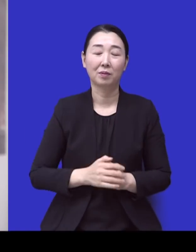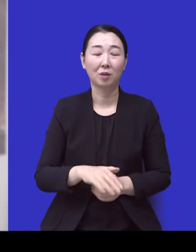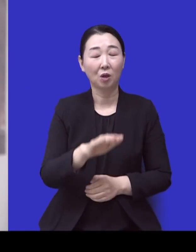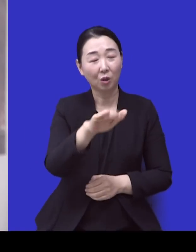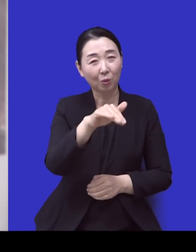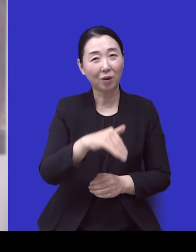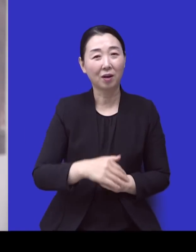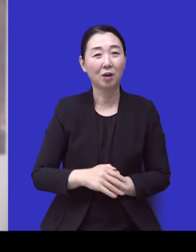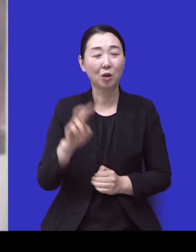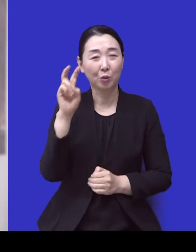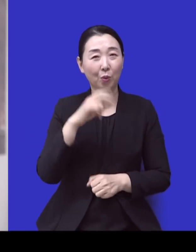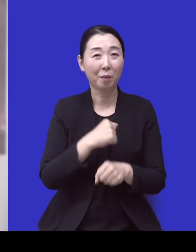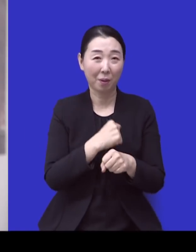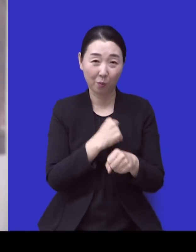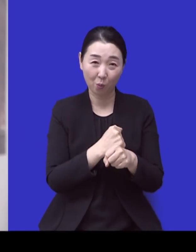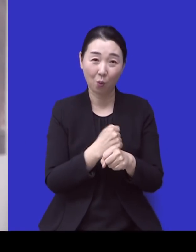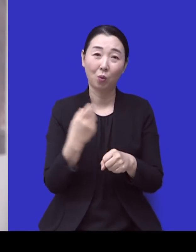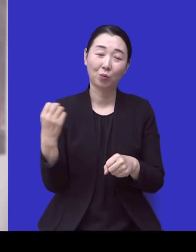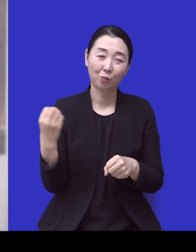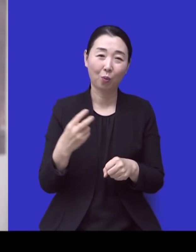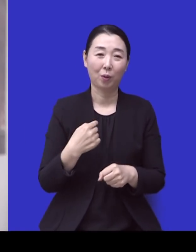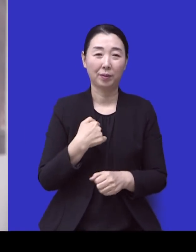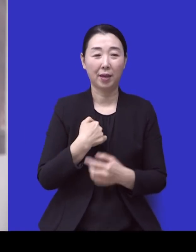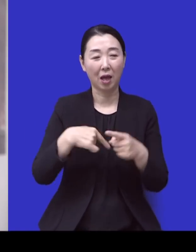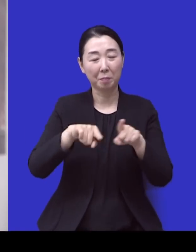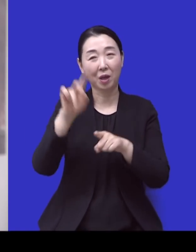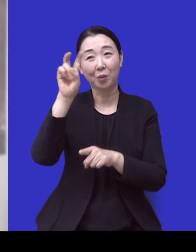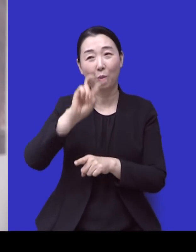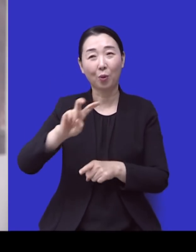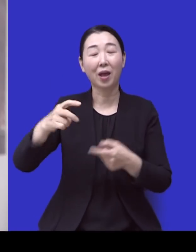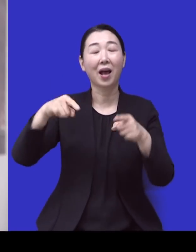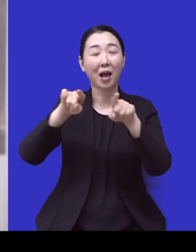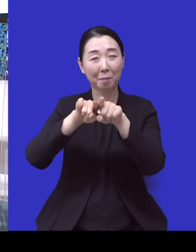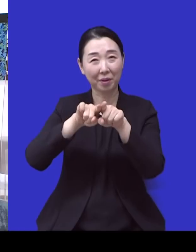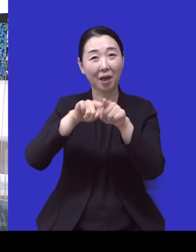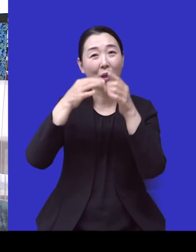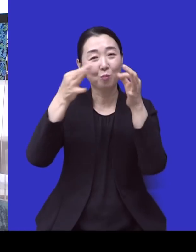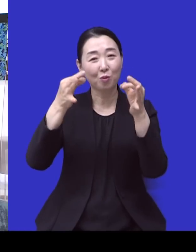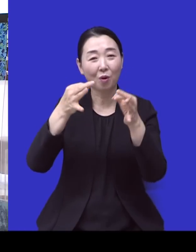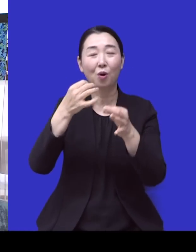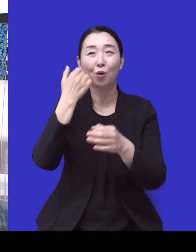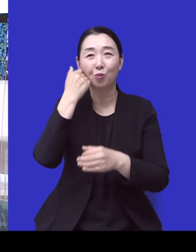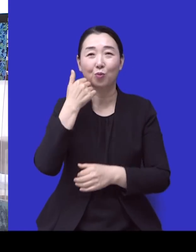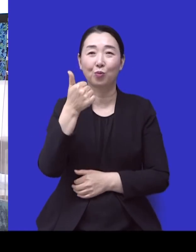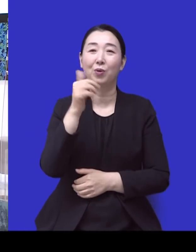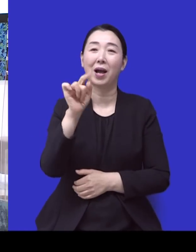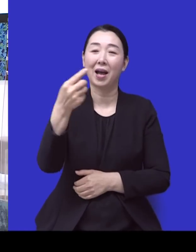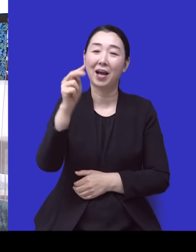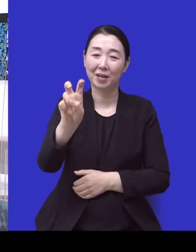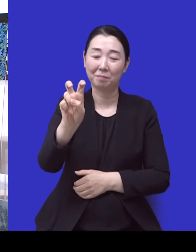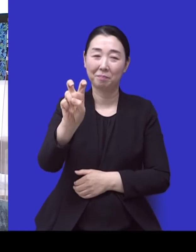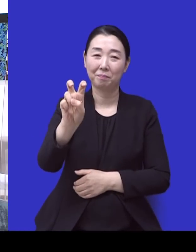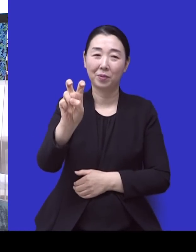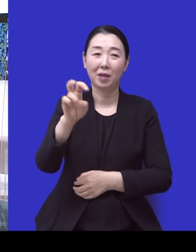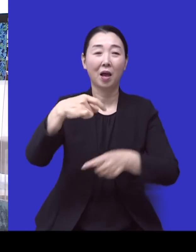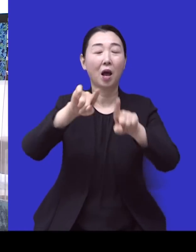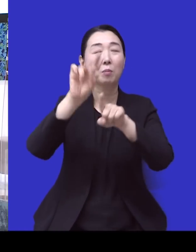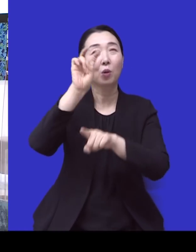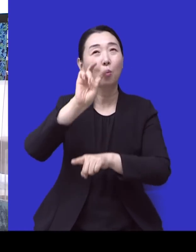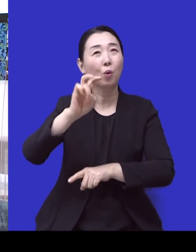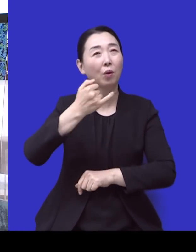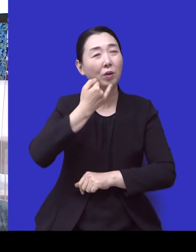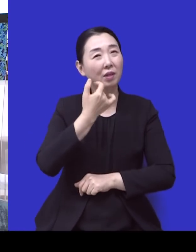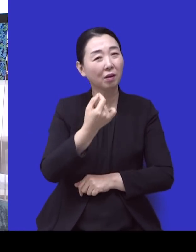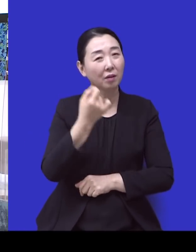가연아, 너가 노래를 만들고 제가 같이 노래를 부른 친구가 하림이라는 친구거든요. 네. 하림이가 노래를 불러보면 어떨까?